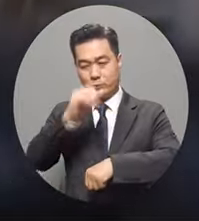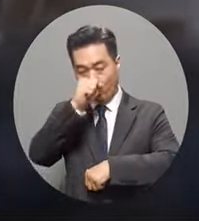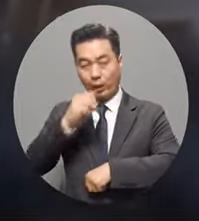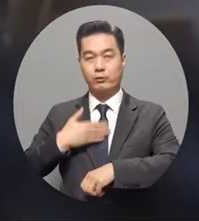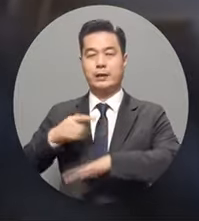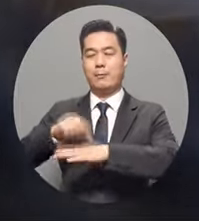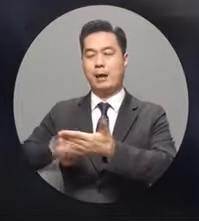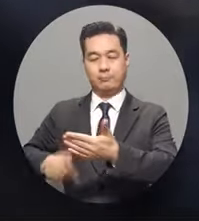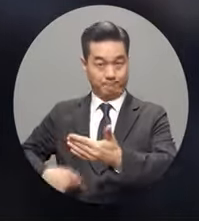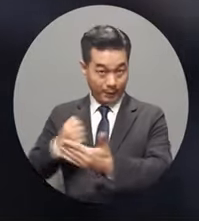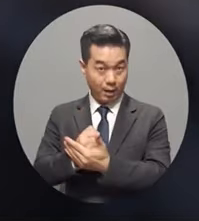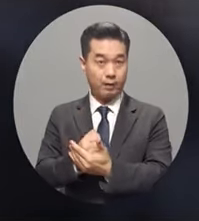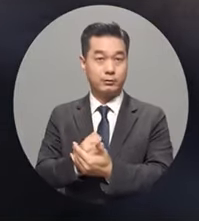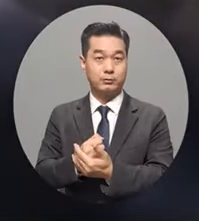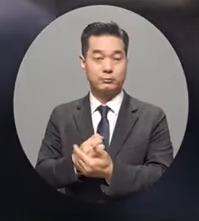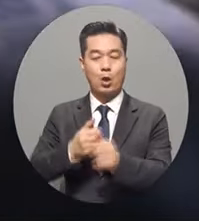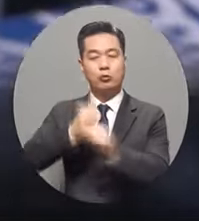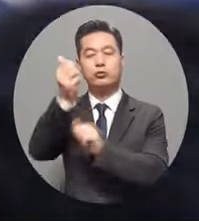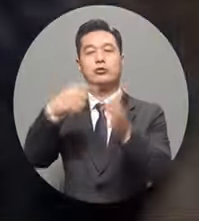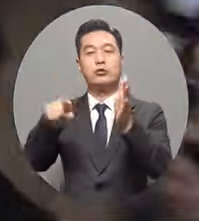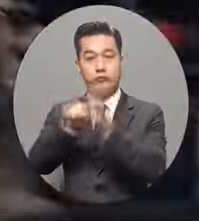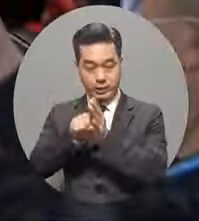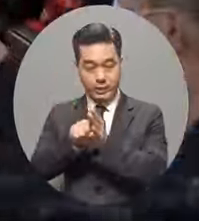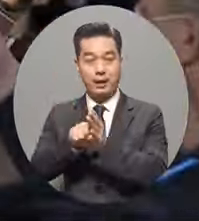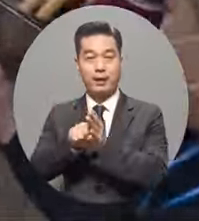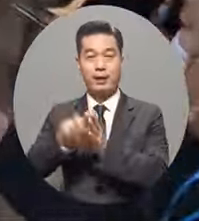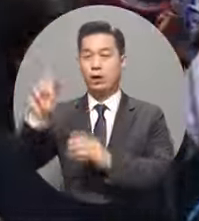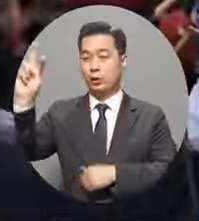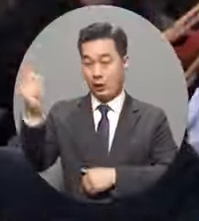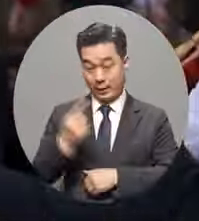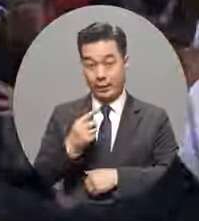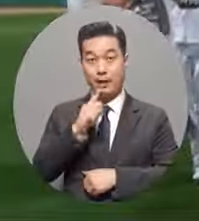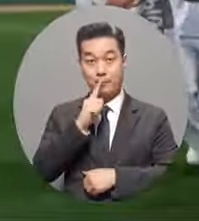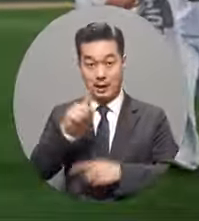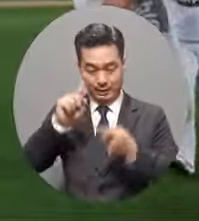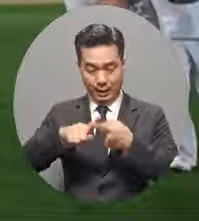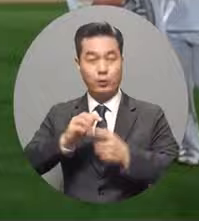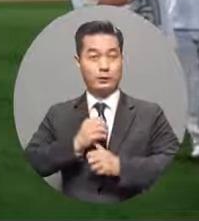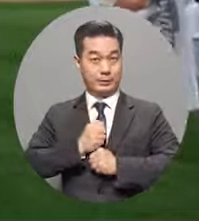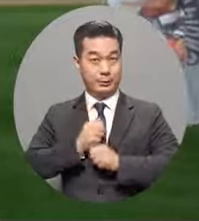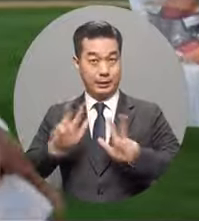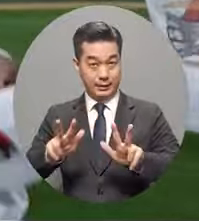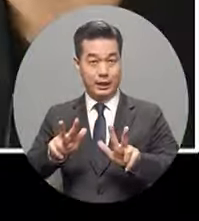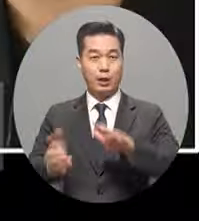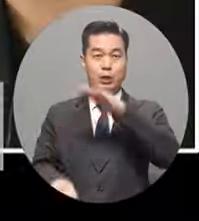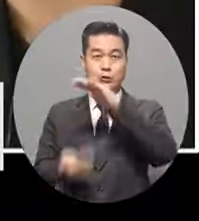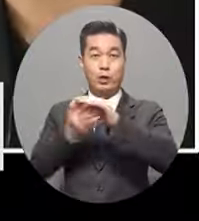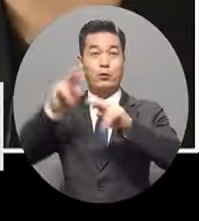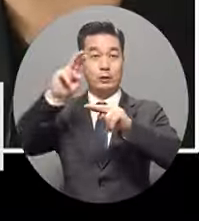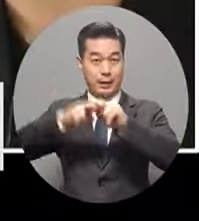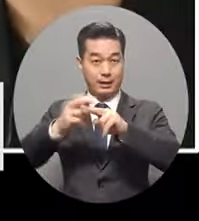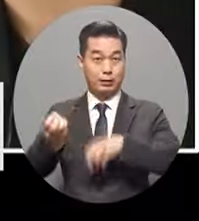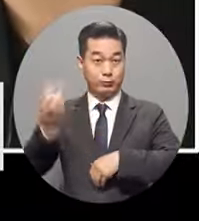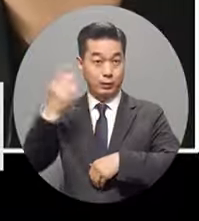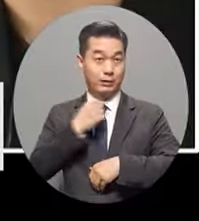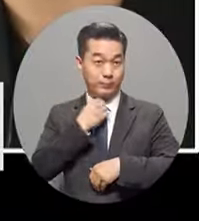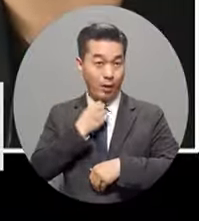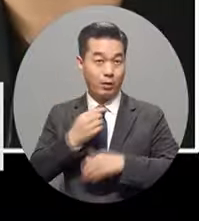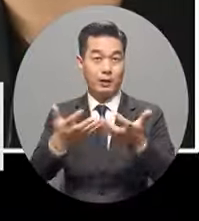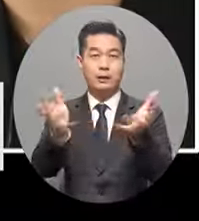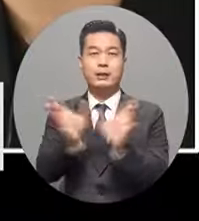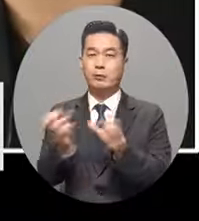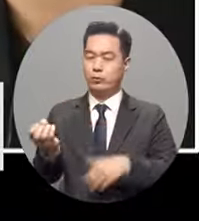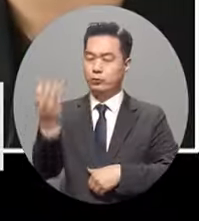위해 귀국했다는 말을 2년 만에 지켰고 이젠 정상의 자리에서 은퇴하고 싶습니다. 팀이 우승을 할 수